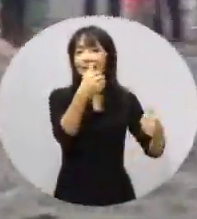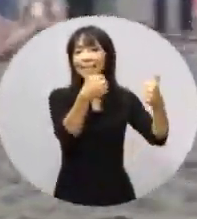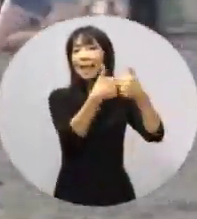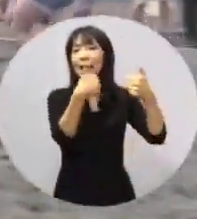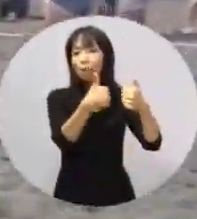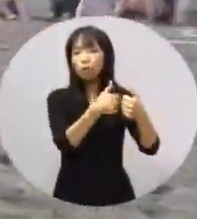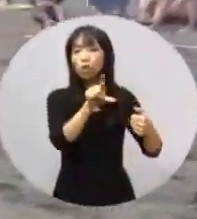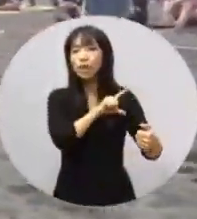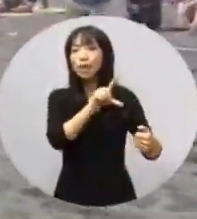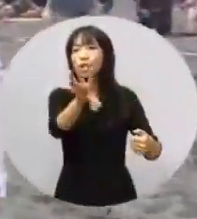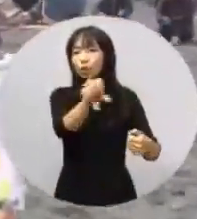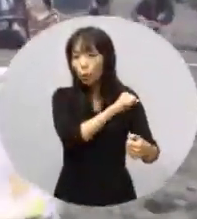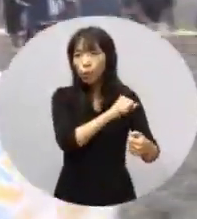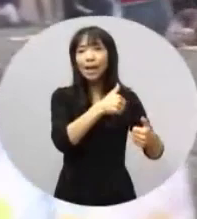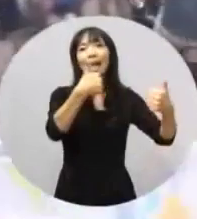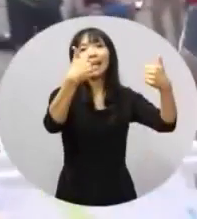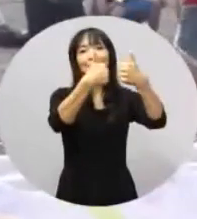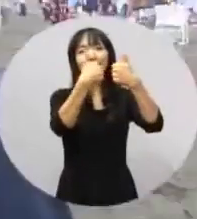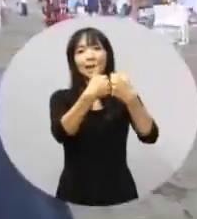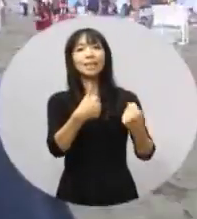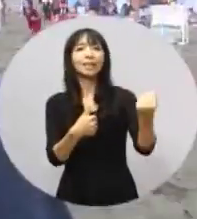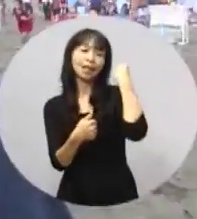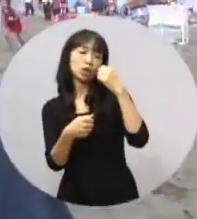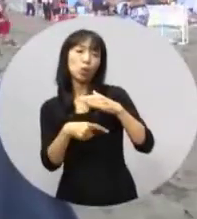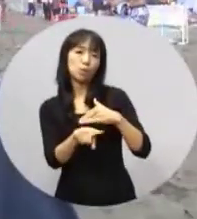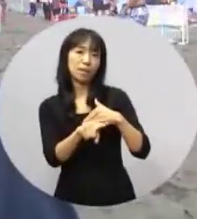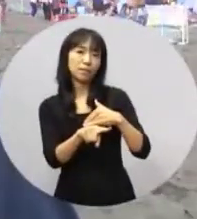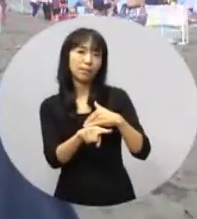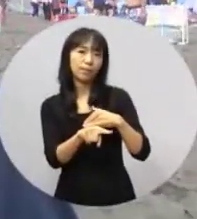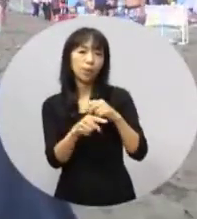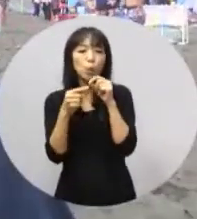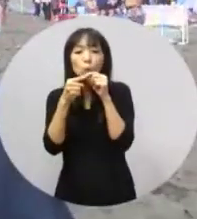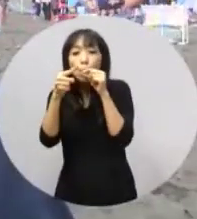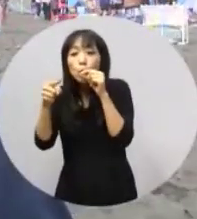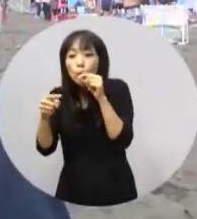時点で試合に勝利ブーブー